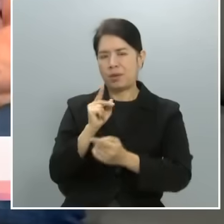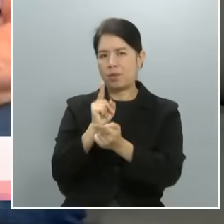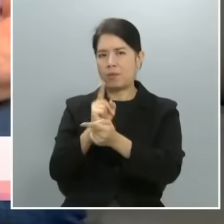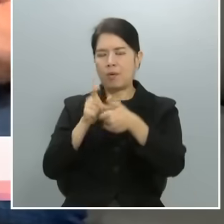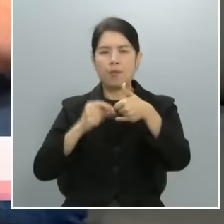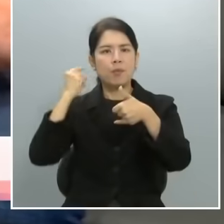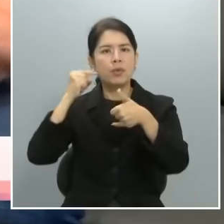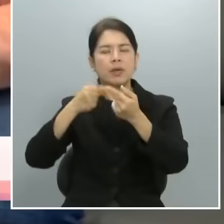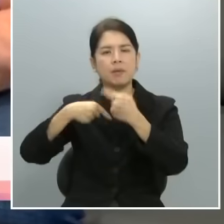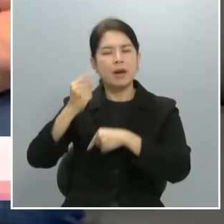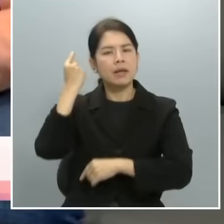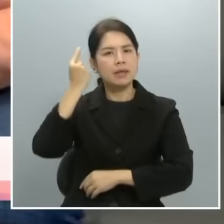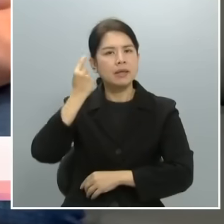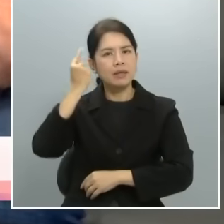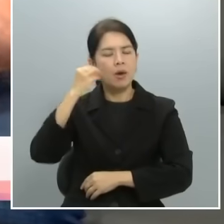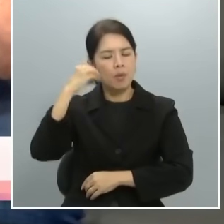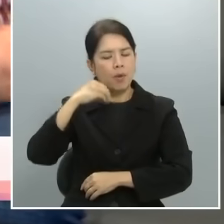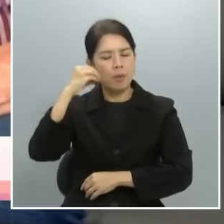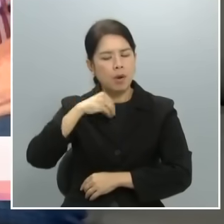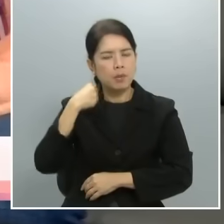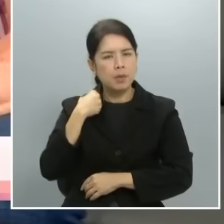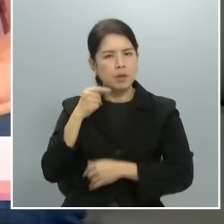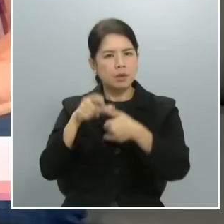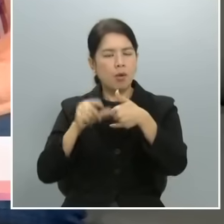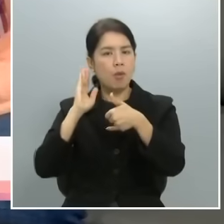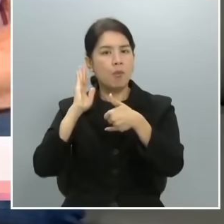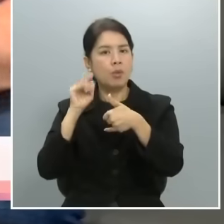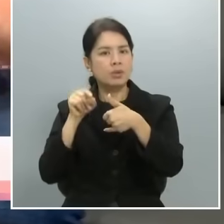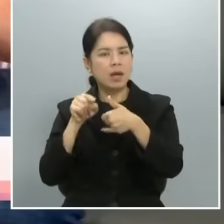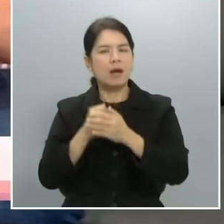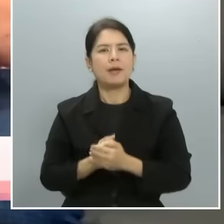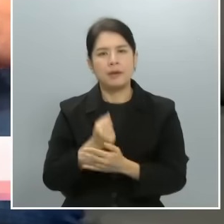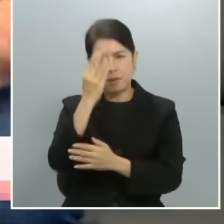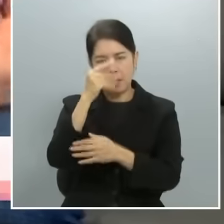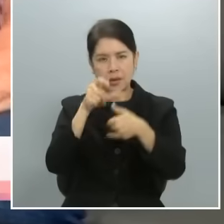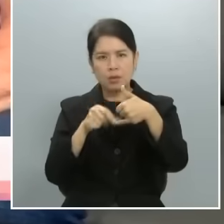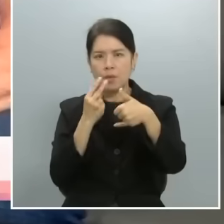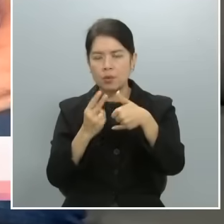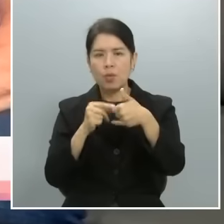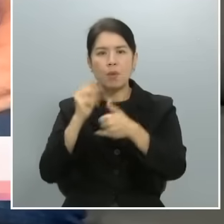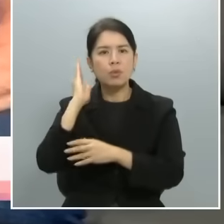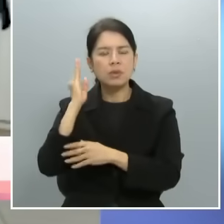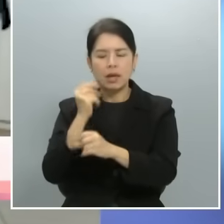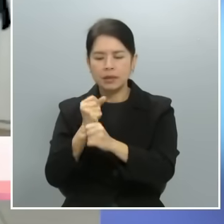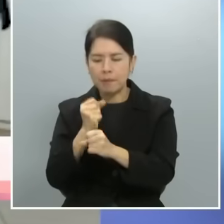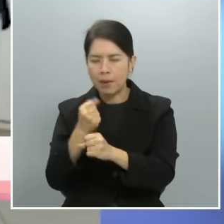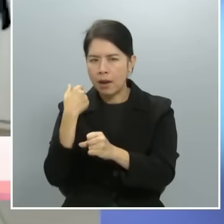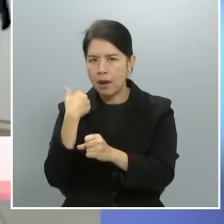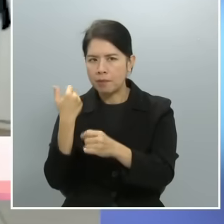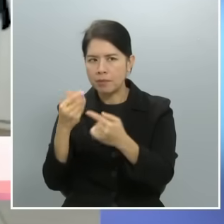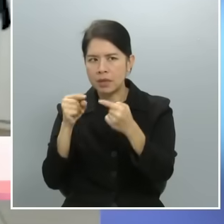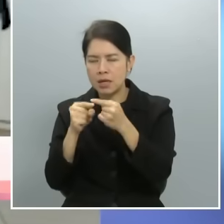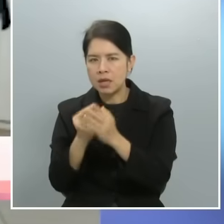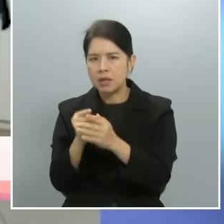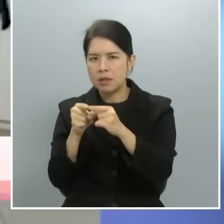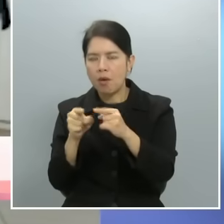แล้วก็มีผู้ชายคนหนึ่งที่ไปด้วยเป็นประจำจนมารู้ว่าผู้ชายทำงานกลางคืนและหลังจากนั้นก็ไม่ค่อยมาดูแลไม่ค่อ